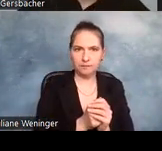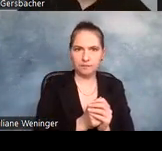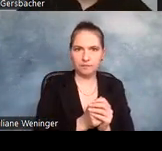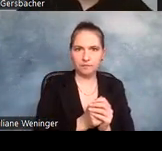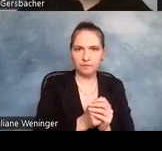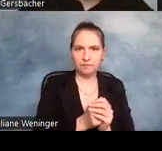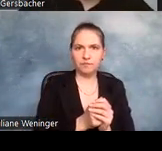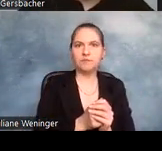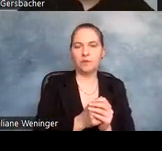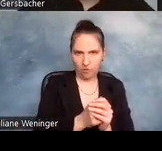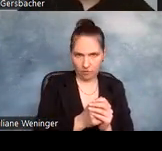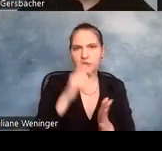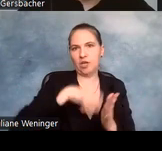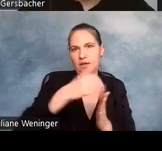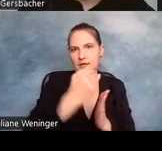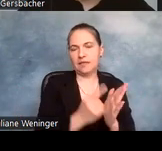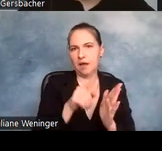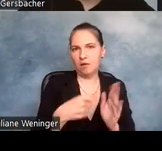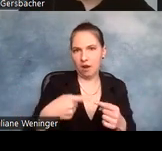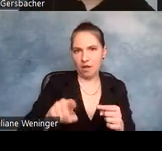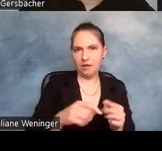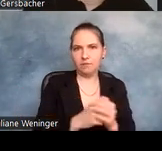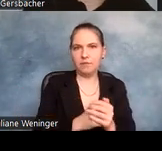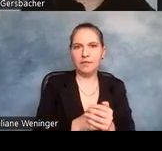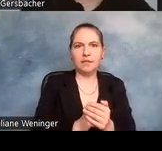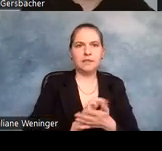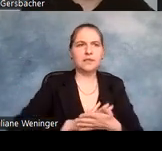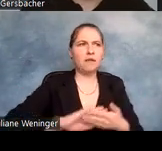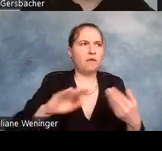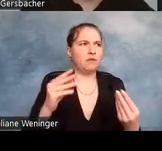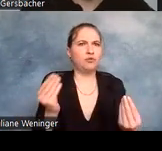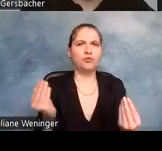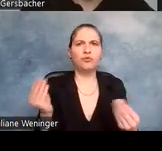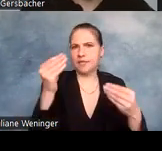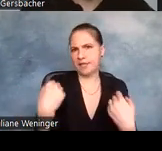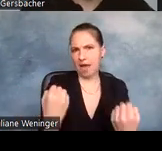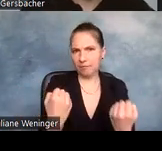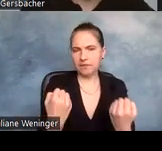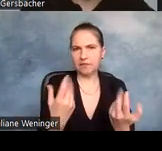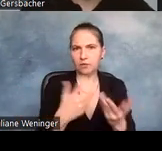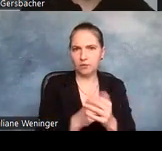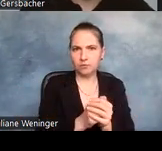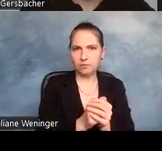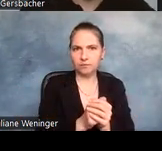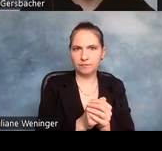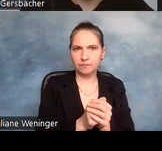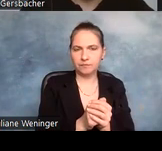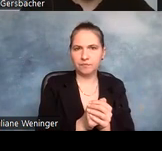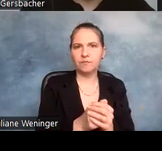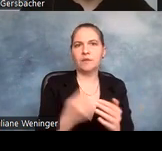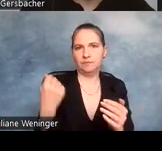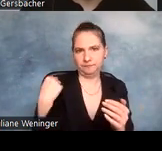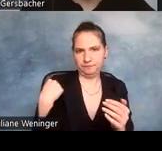auf der Checkliste. Und es ist einfach nochmal so eine zusätzliche Absicherung. Also wir hatten es ja schon von dem Site Improve